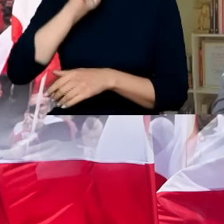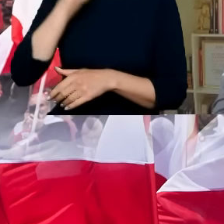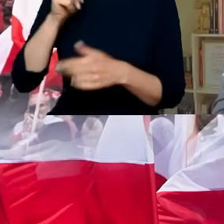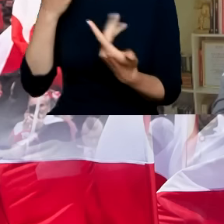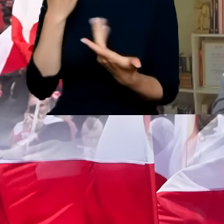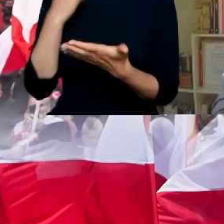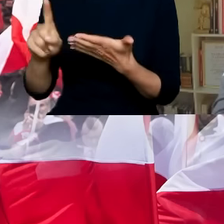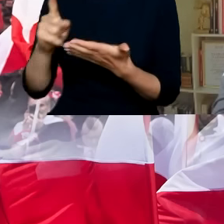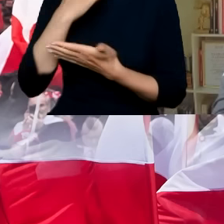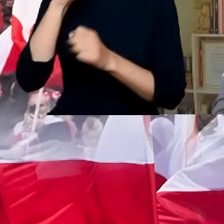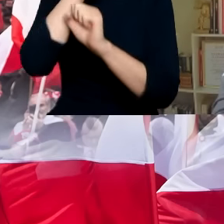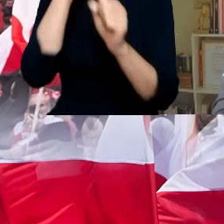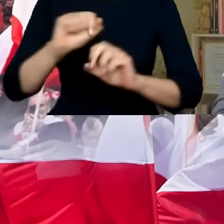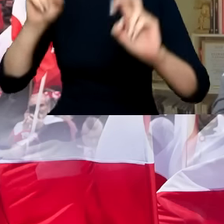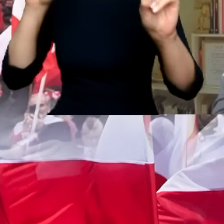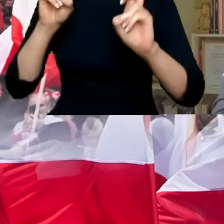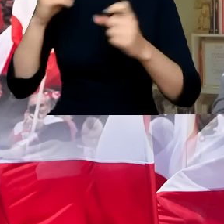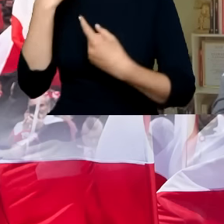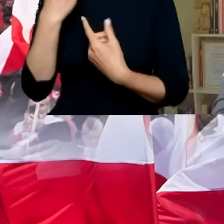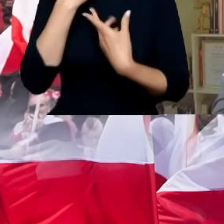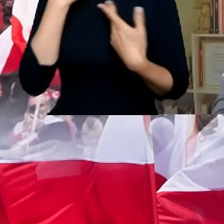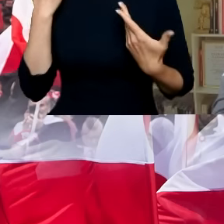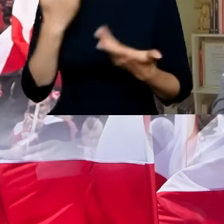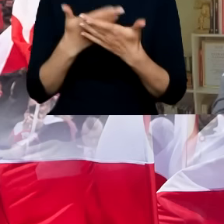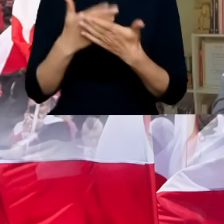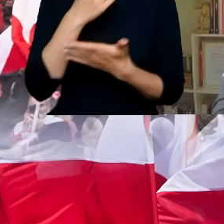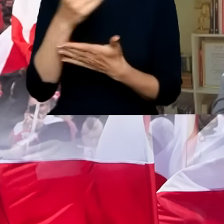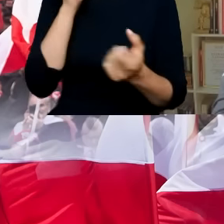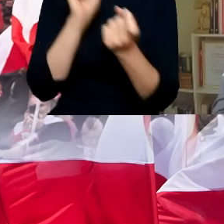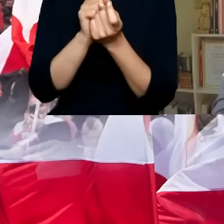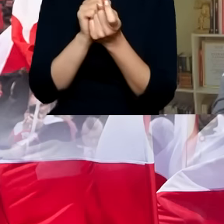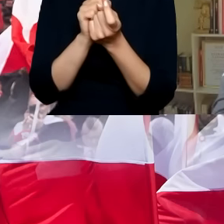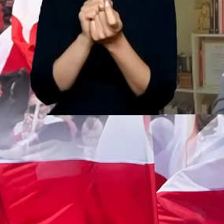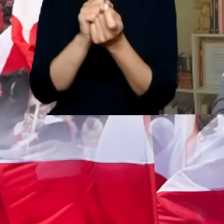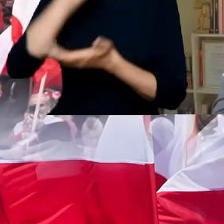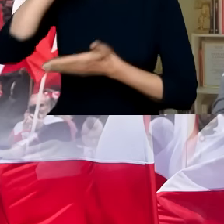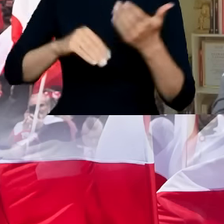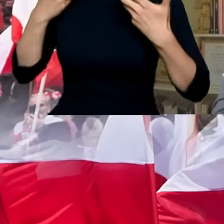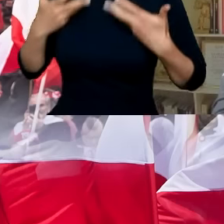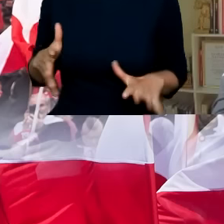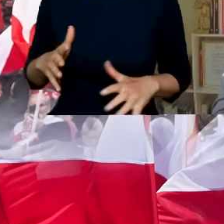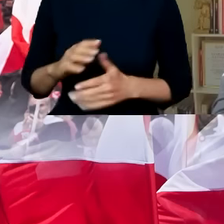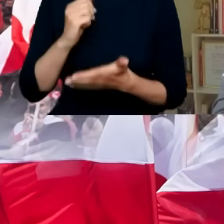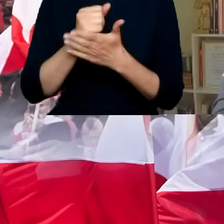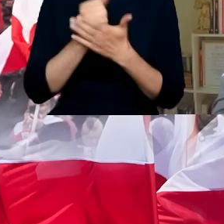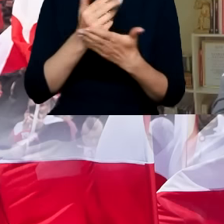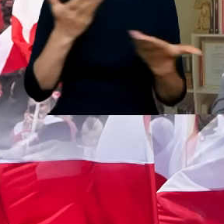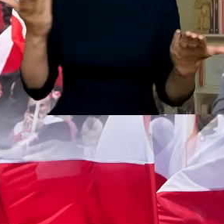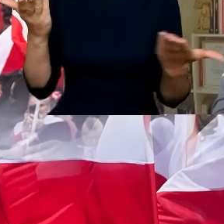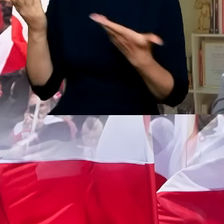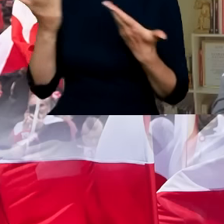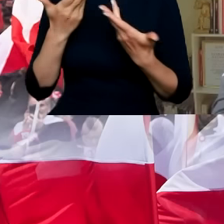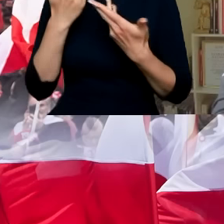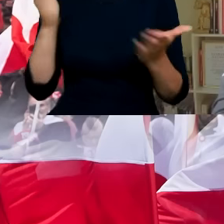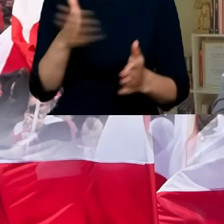nawet nie ma ani jednego cytatu mówiącego dlaczego on się przeciwko temu nie chce pod tym podpisać po prostu sprawa przeszła jakby koło niego też jakby go to